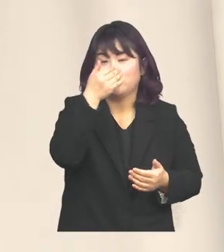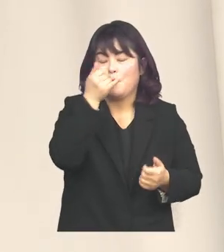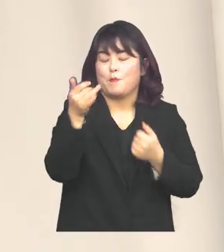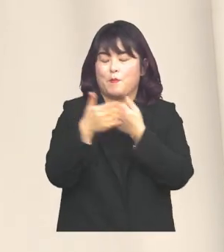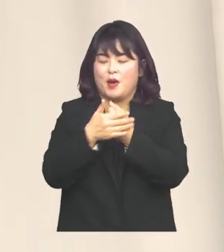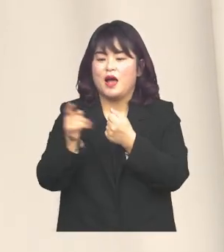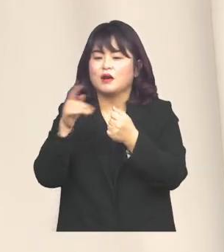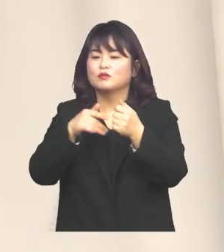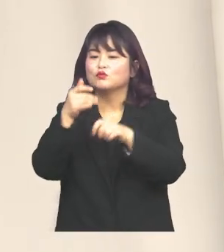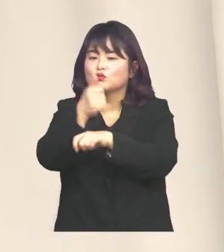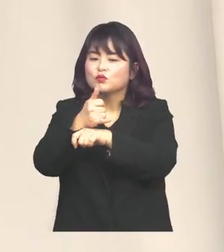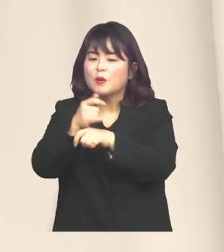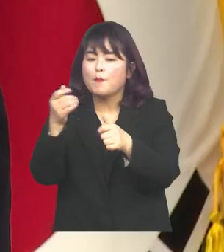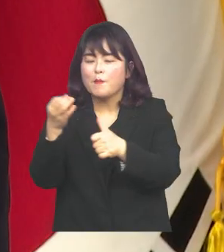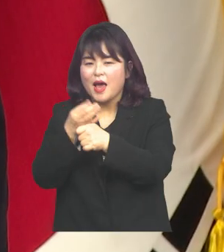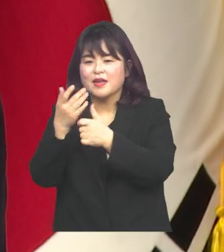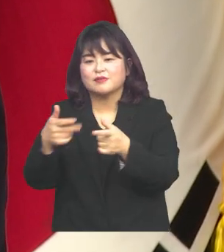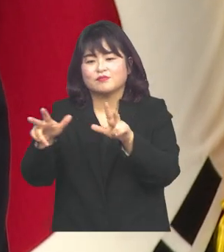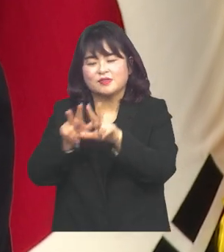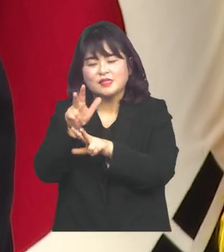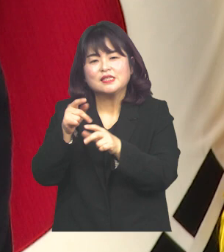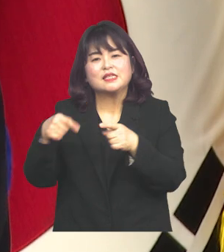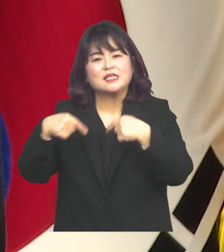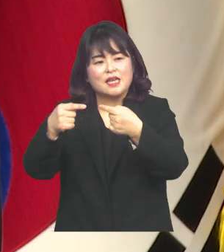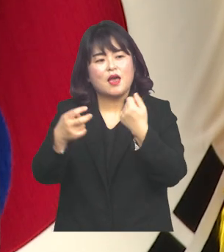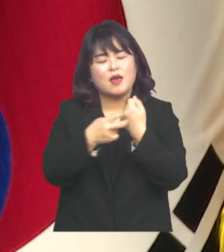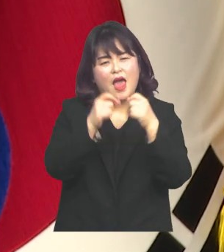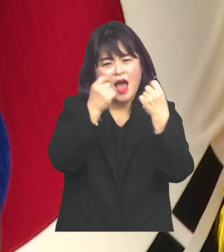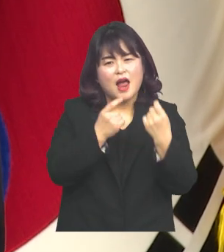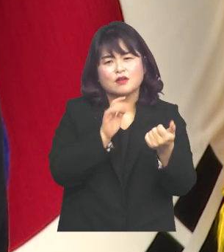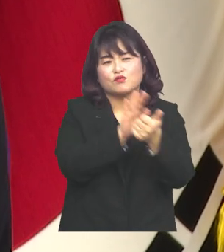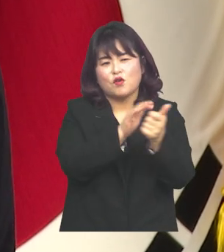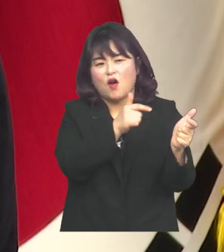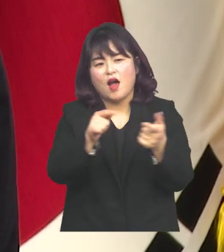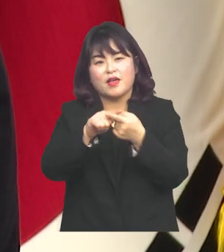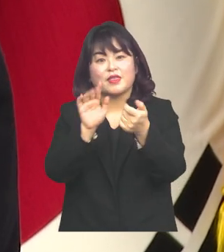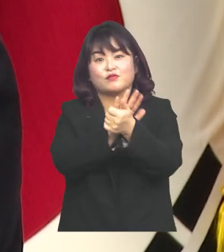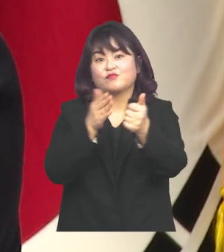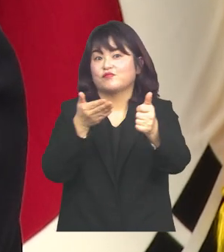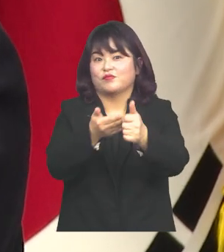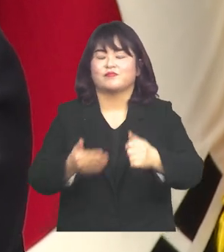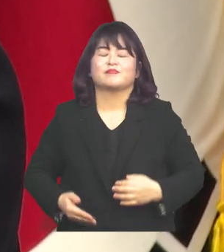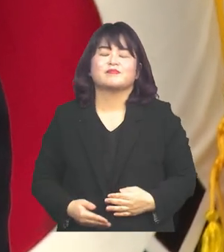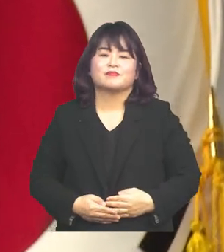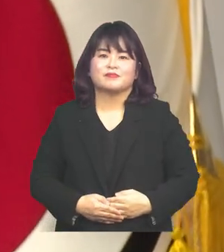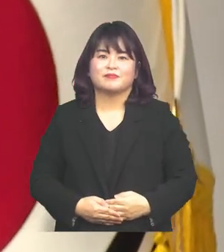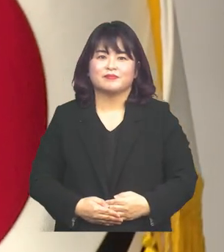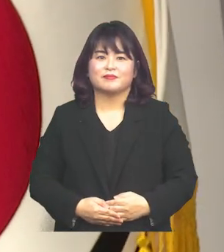용인 농촌 테마파크 무료 입장, 협약 의료기관 의료비 할인 혜택 등을 제공합니다.